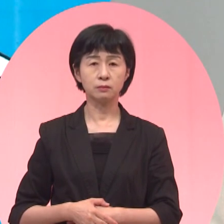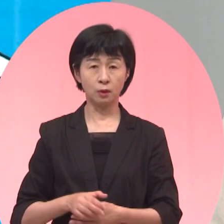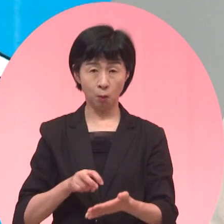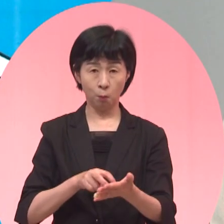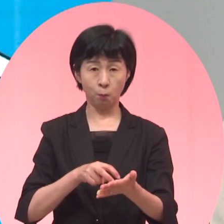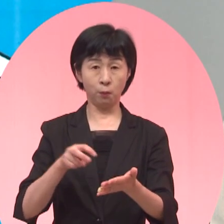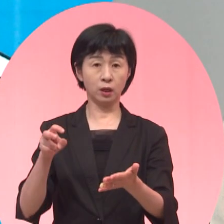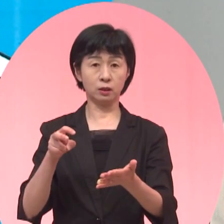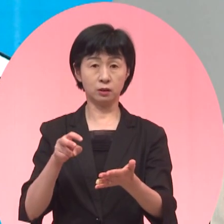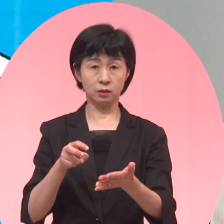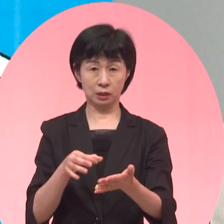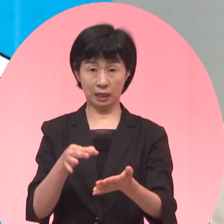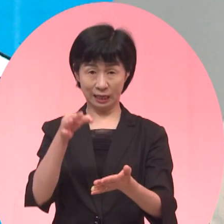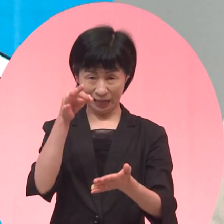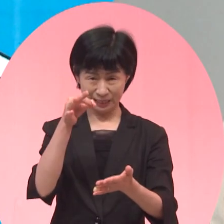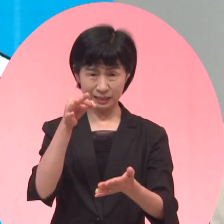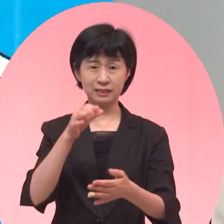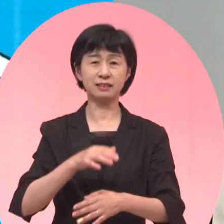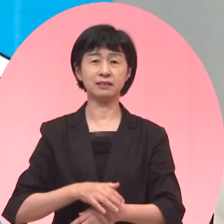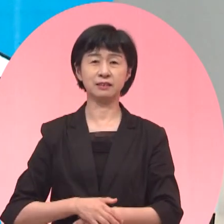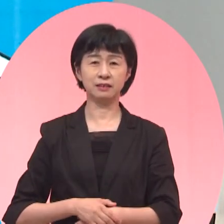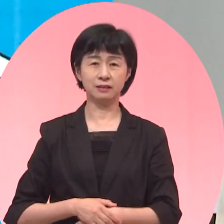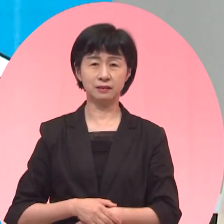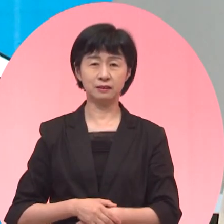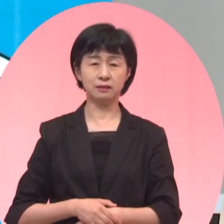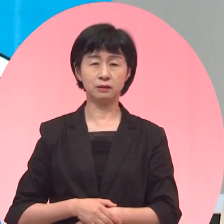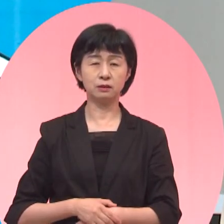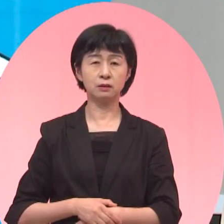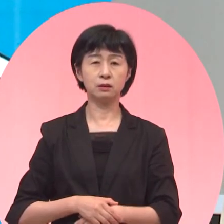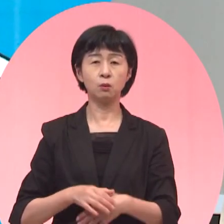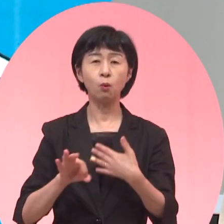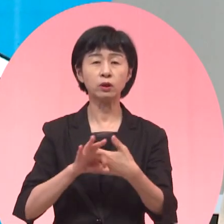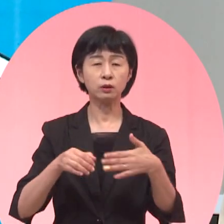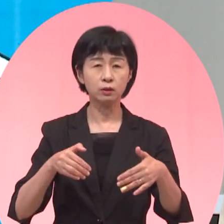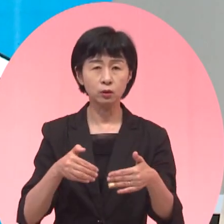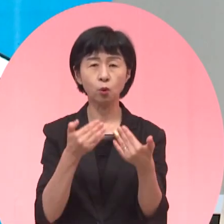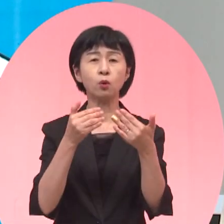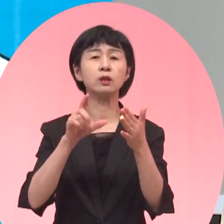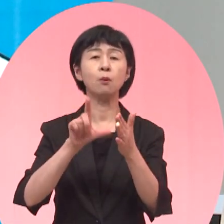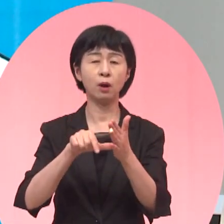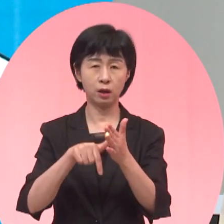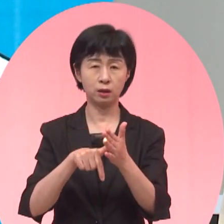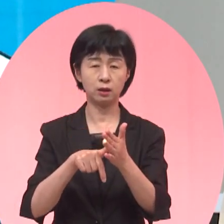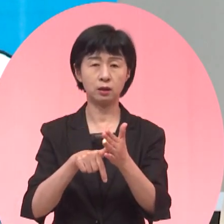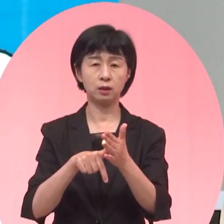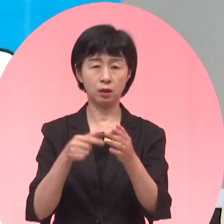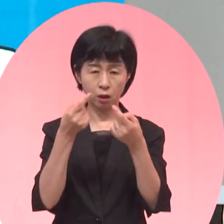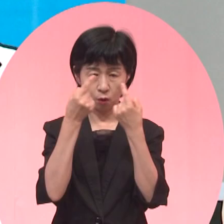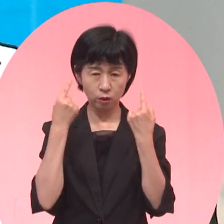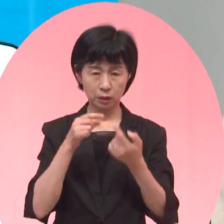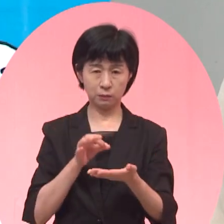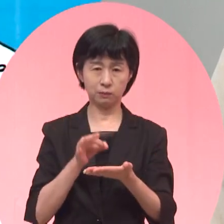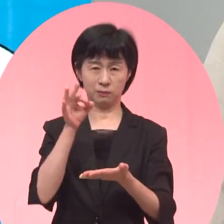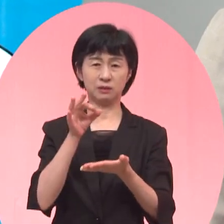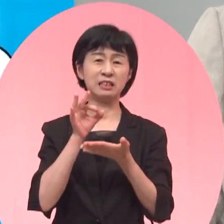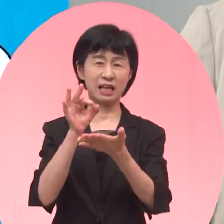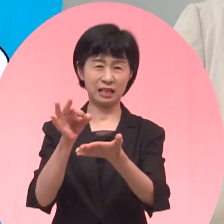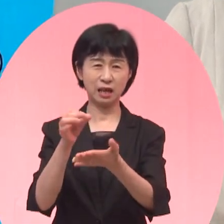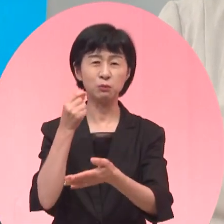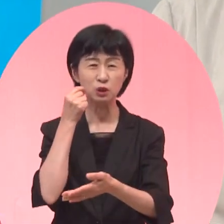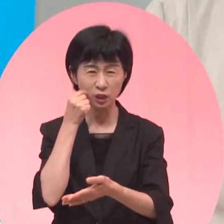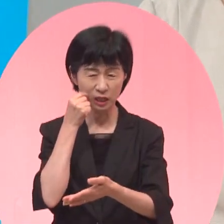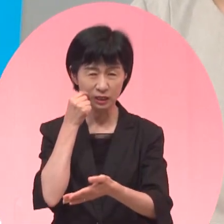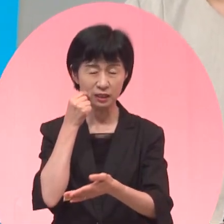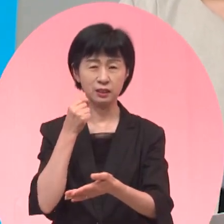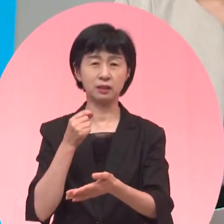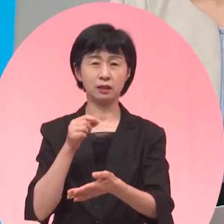びっくりしてしまうような金額ですね。万が一事故を起こしてしまった場合に、個人がこの額を支払うのは難